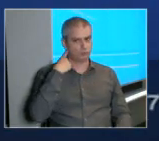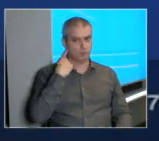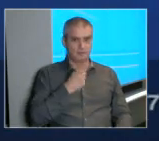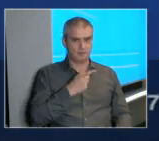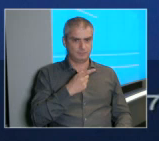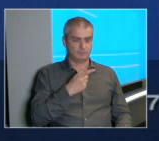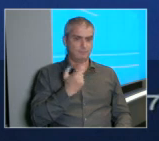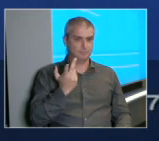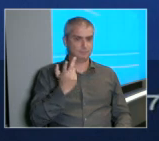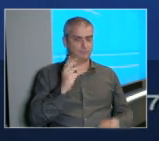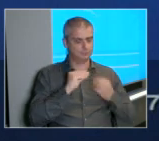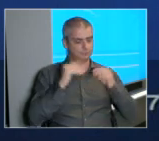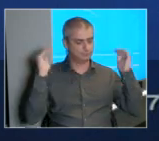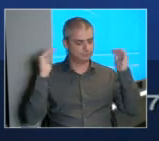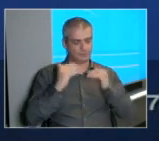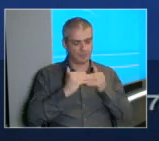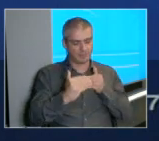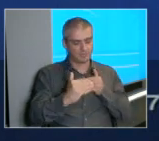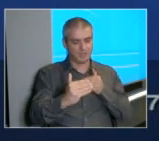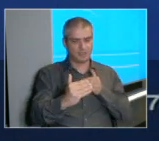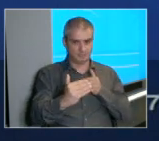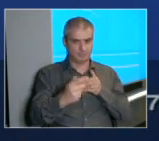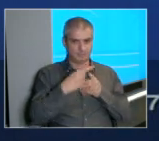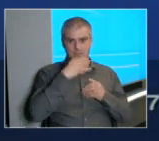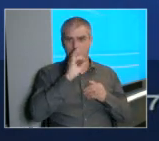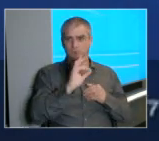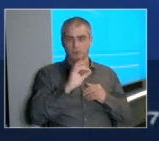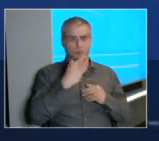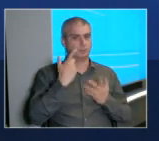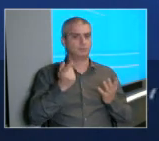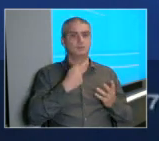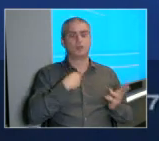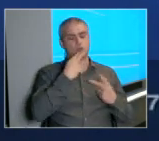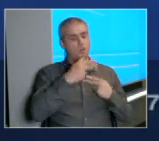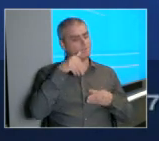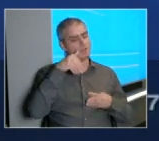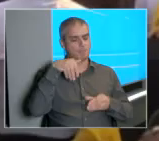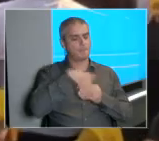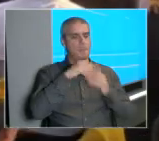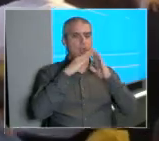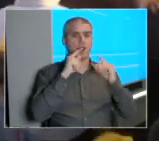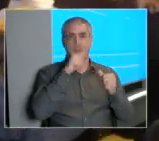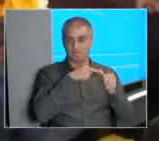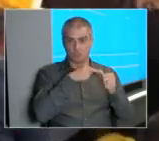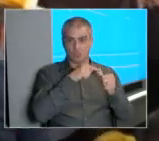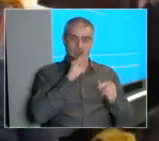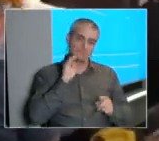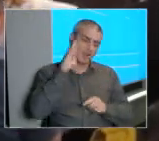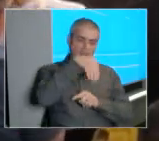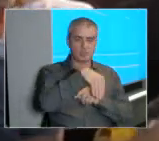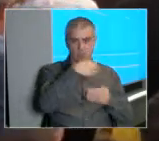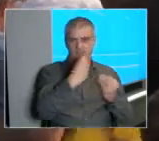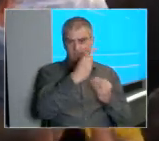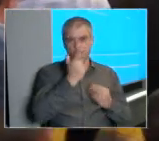אותו מצמצם טווחים בנאום שלו, התגובה שלנו תגיע מתוך לבנון ואל תוך